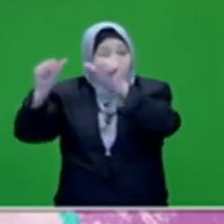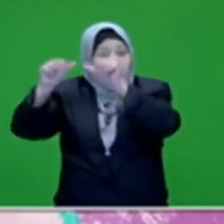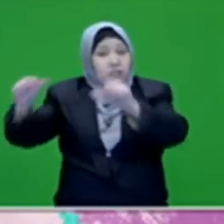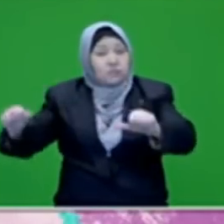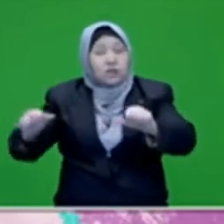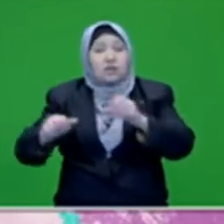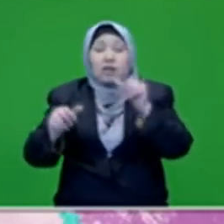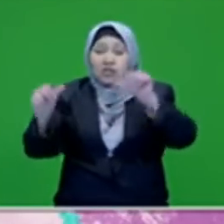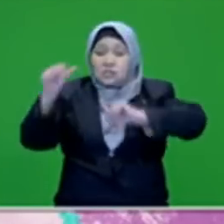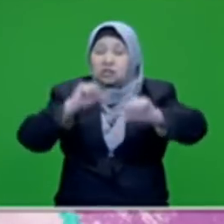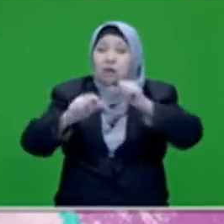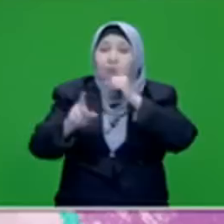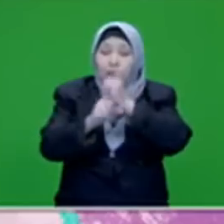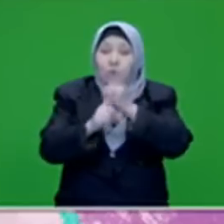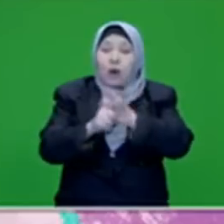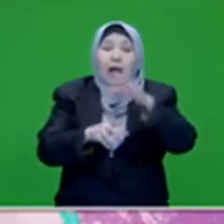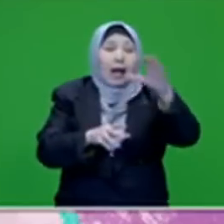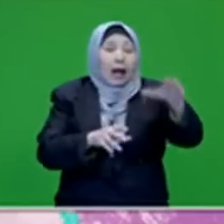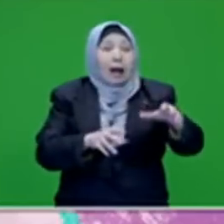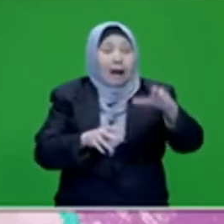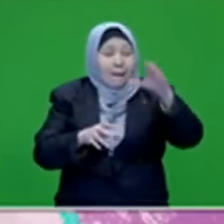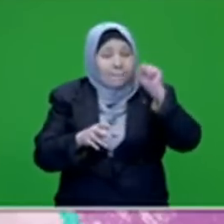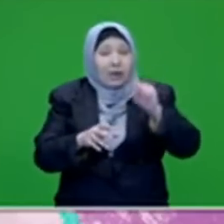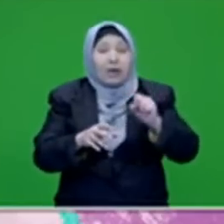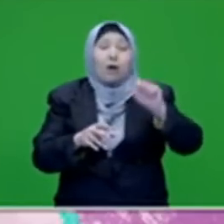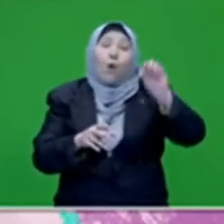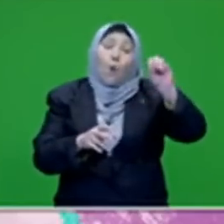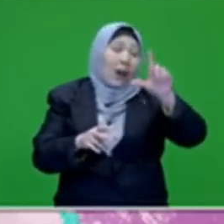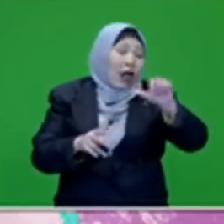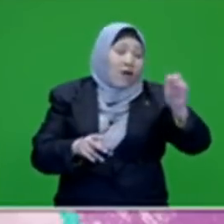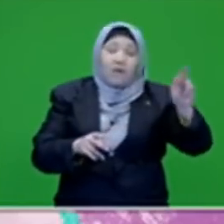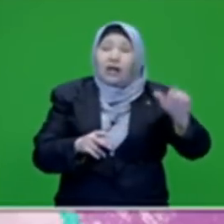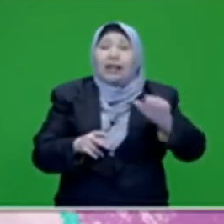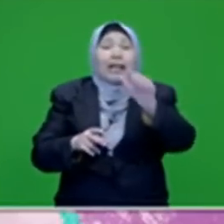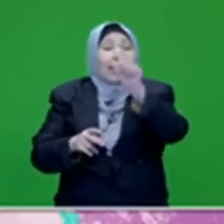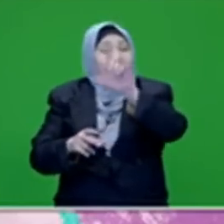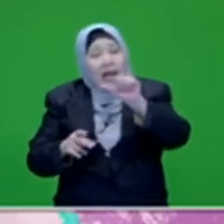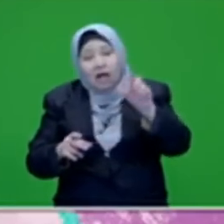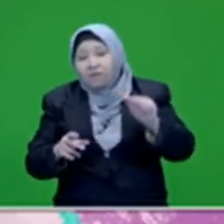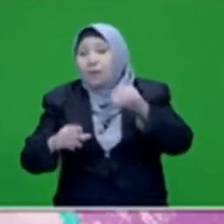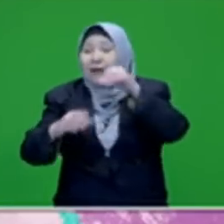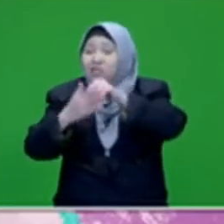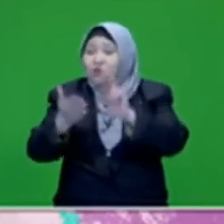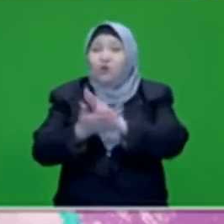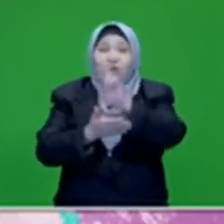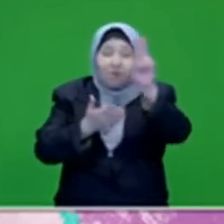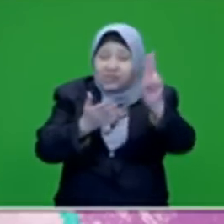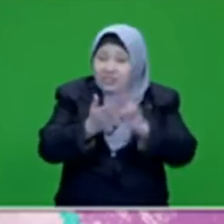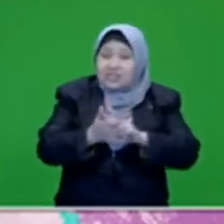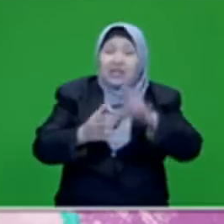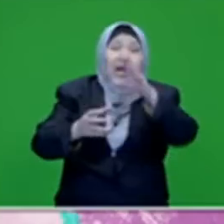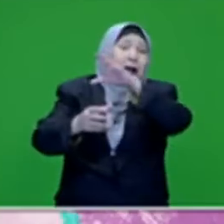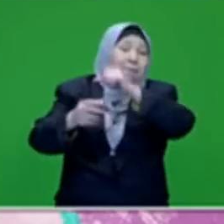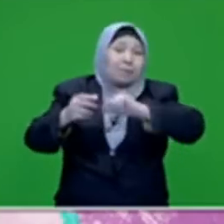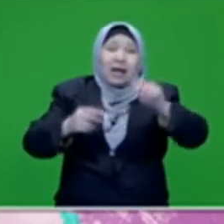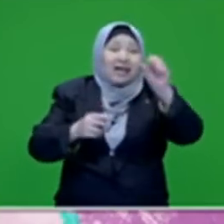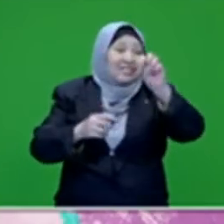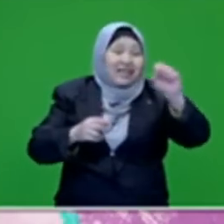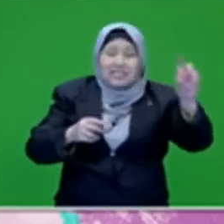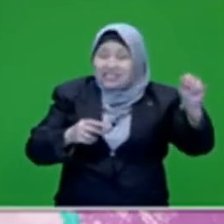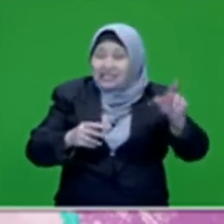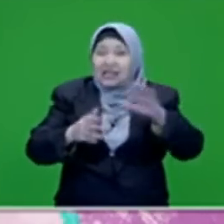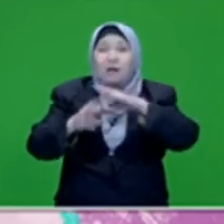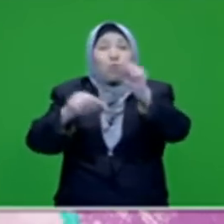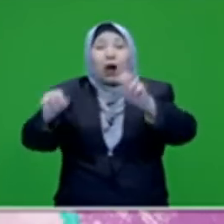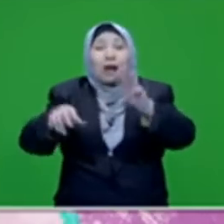stream, lepas tu ambil A-level, O-level, A-level, kemudian masuk pula universiti, ambil matrik, ambil asasi, kemudian